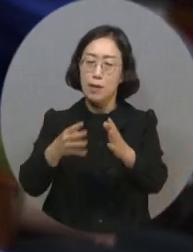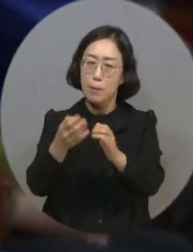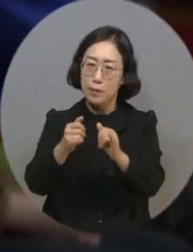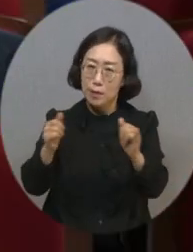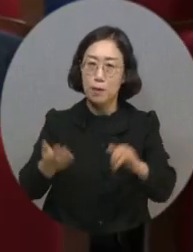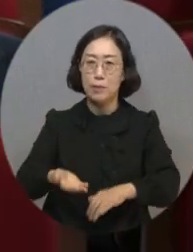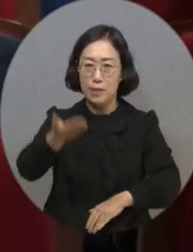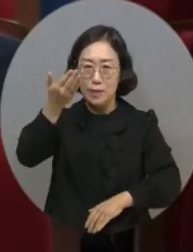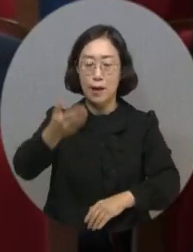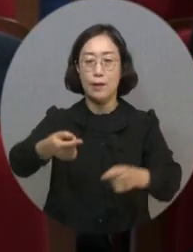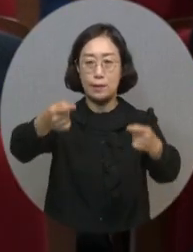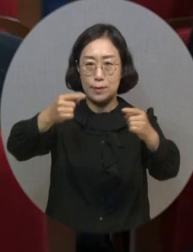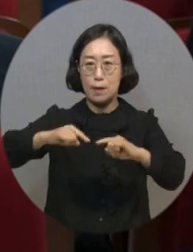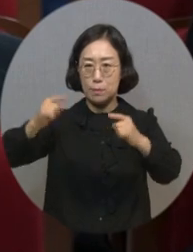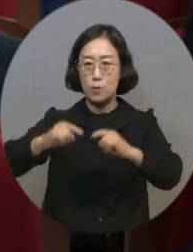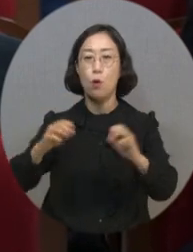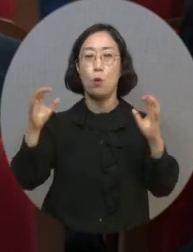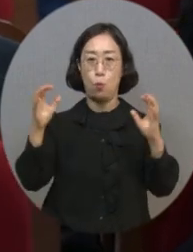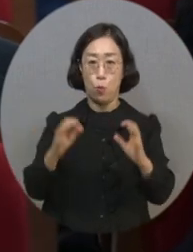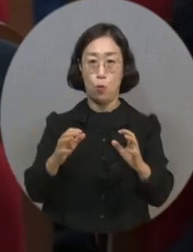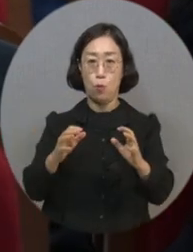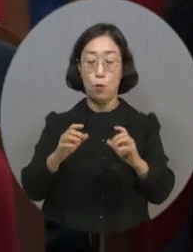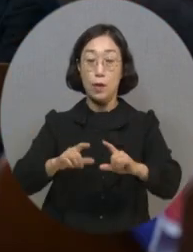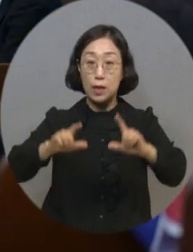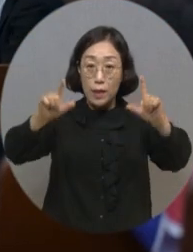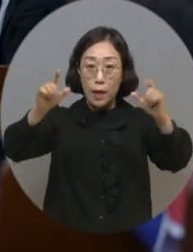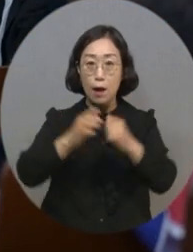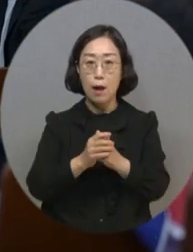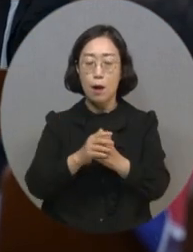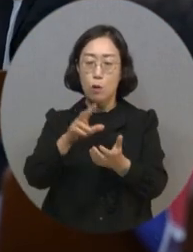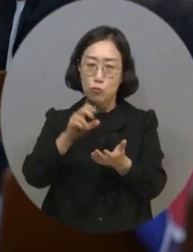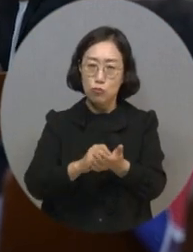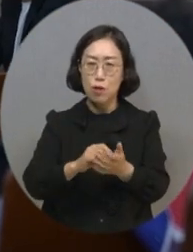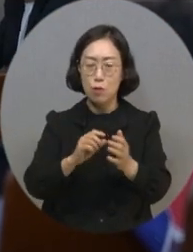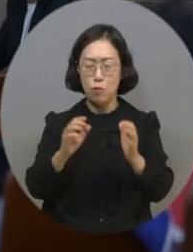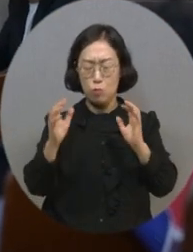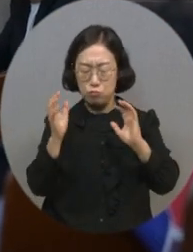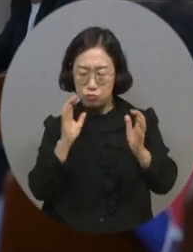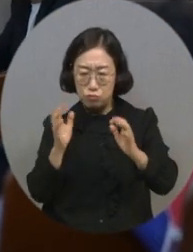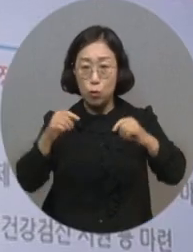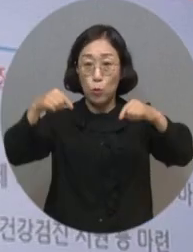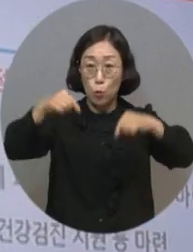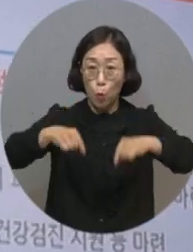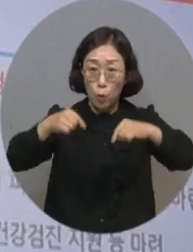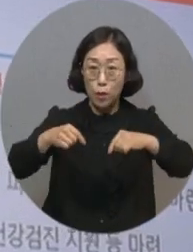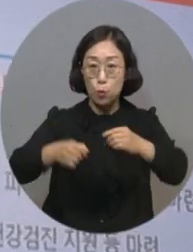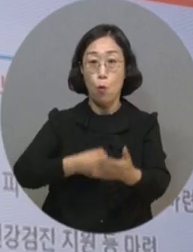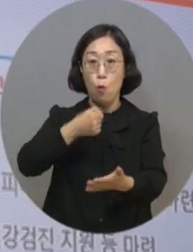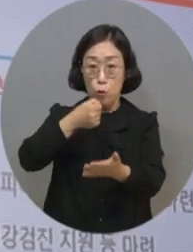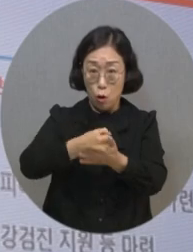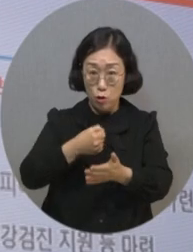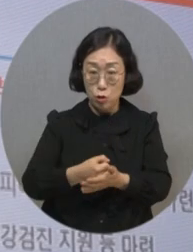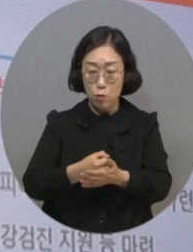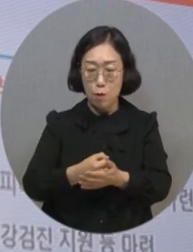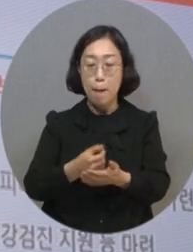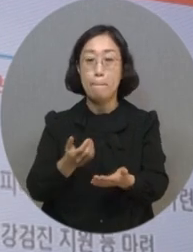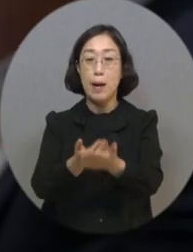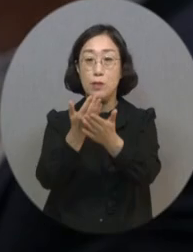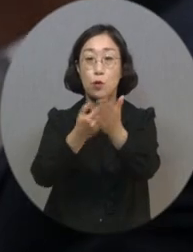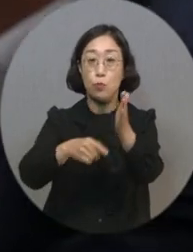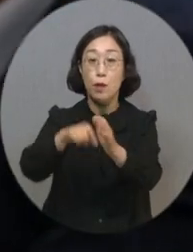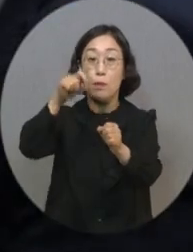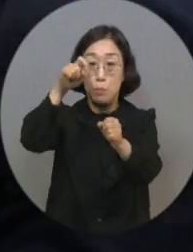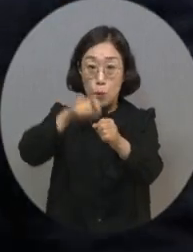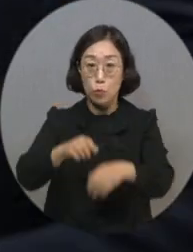참석했습니다. 이번 행사는 전북의 다양한 현안을 논의하고 지역 발전을 위한 결의를 다지는 자리로 특히